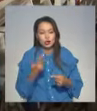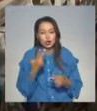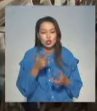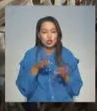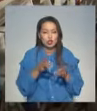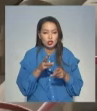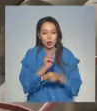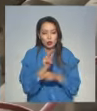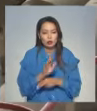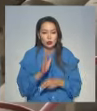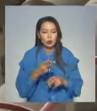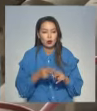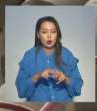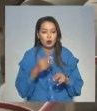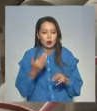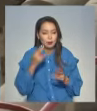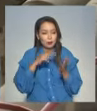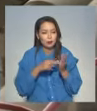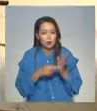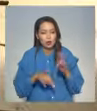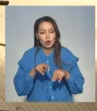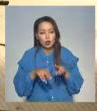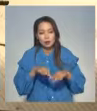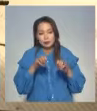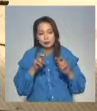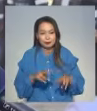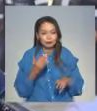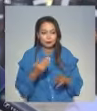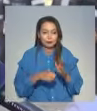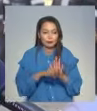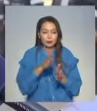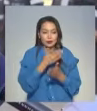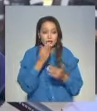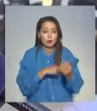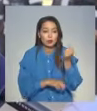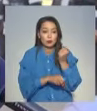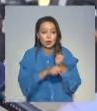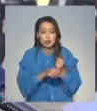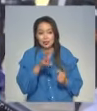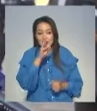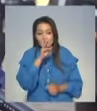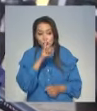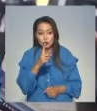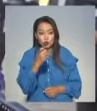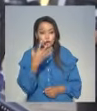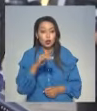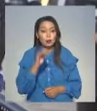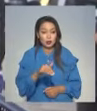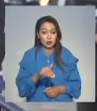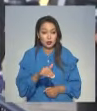қазандығы жөнделеді. Бірақ осы ауқымды істі атқарушы мамандардың жағдайы мәз емес. Жұмысшылардың ең төменгі айлығы 150 мың теңге